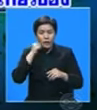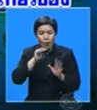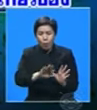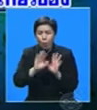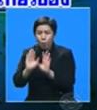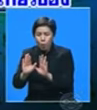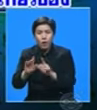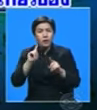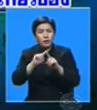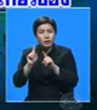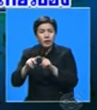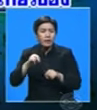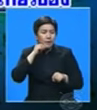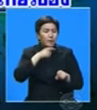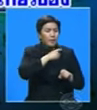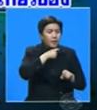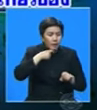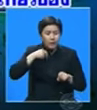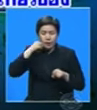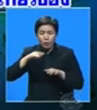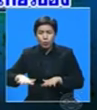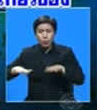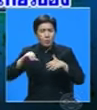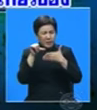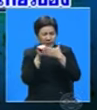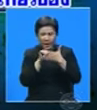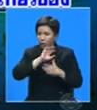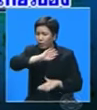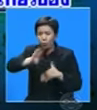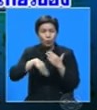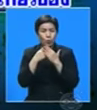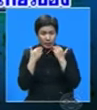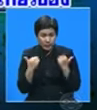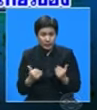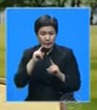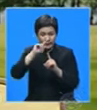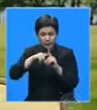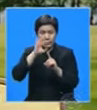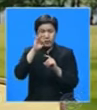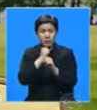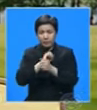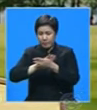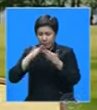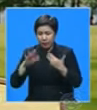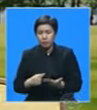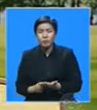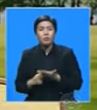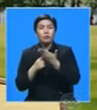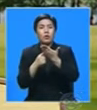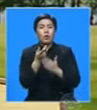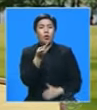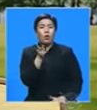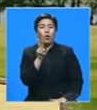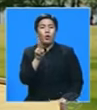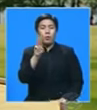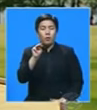ะครับเพื่อไม่เกิดน้ำท่วมและน้ำแรงอย่างยั่งยืนตอนนี้กำลังจัดทำแผนอยู่นะครับคิดว่าสิ้นเดือนนี้น่าจะเสร็จเพื่อจะนำเข้าครม.ได้นะครับเพื่อจะแก้ปัญห